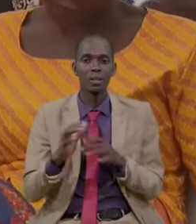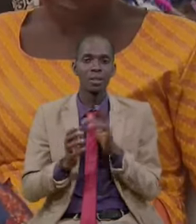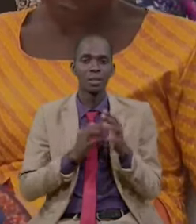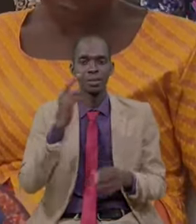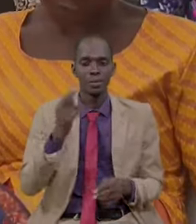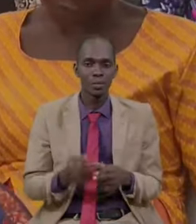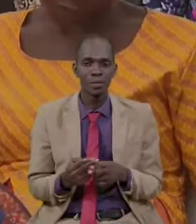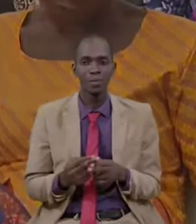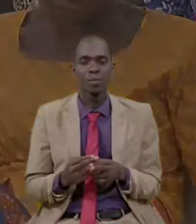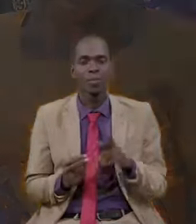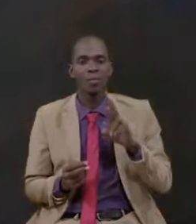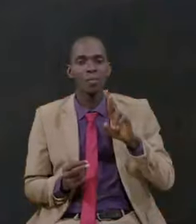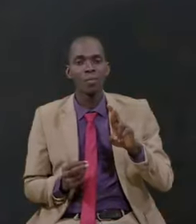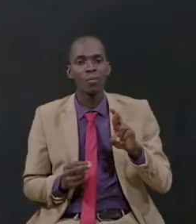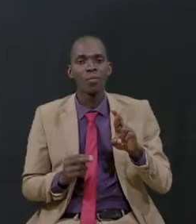Le R.